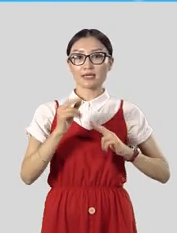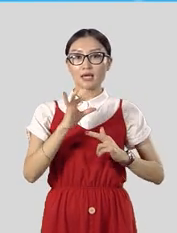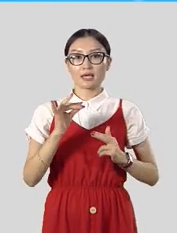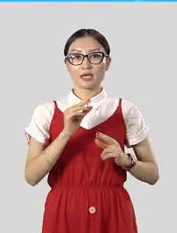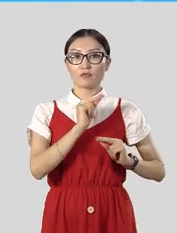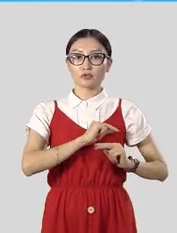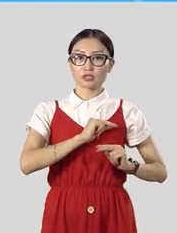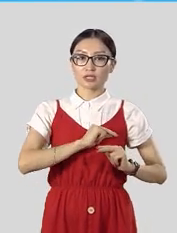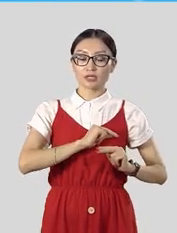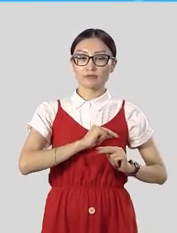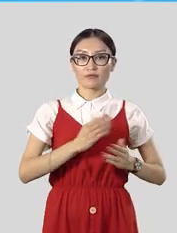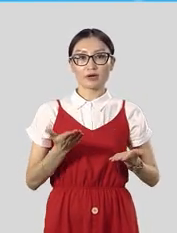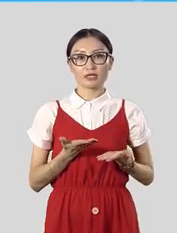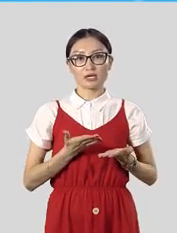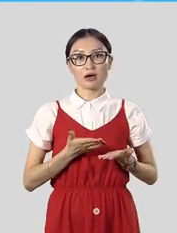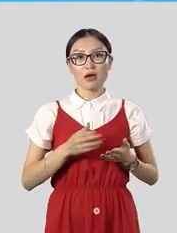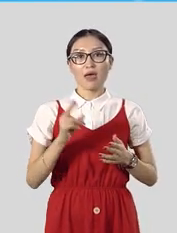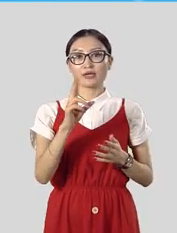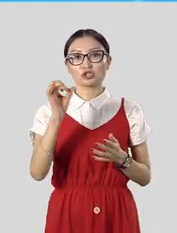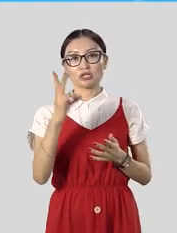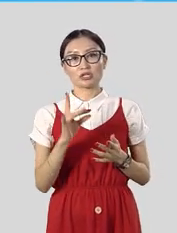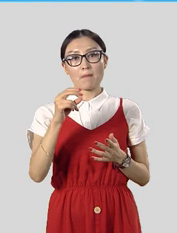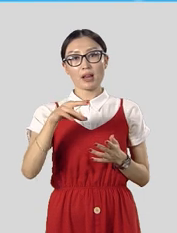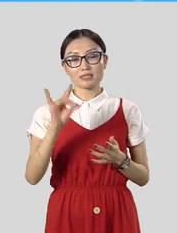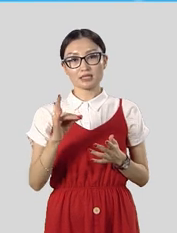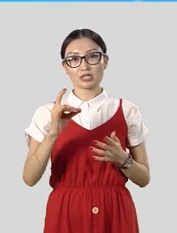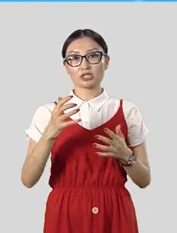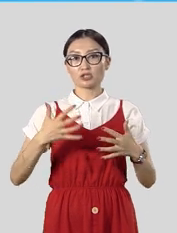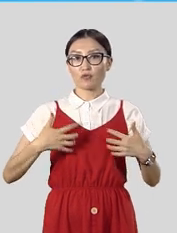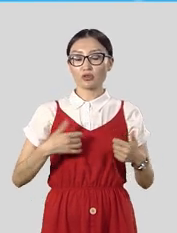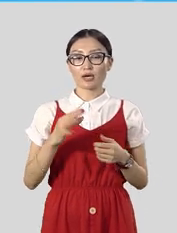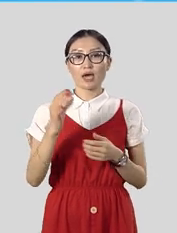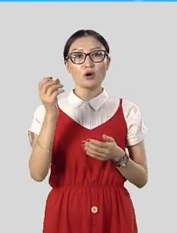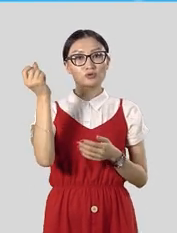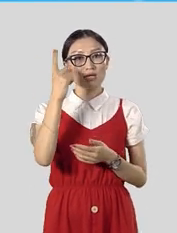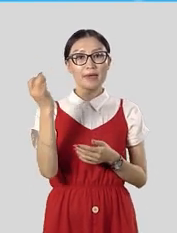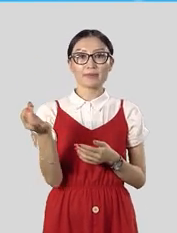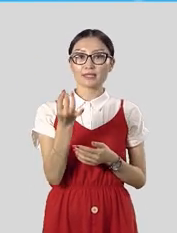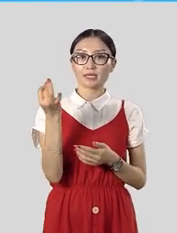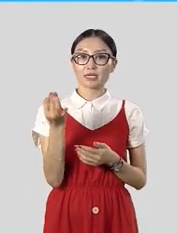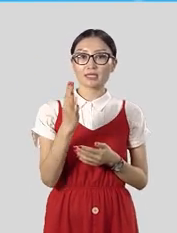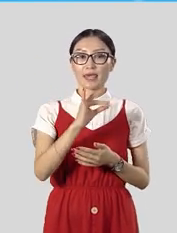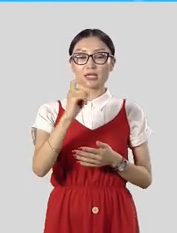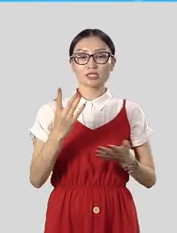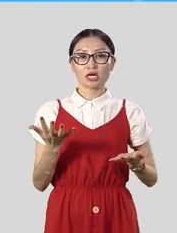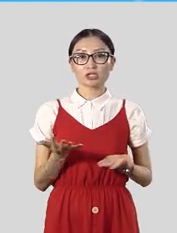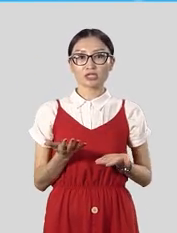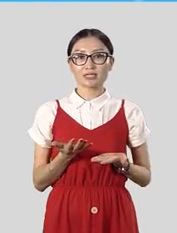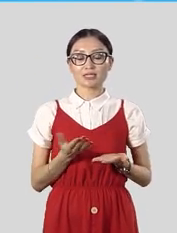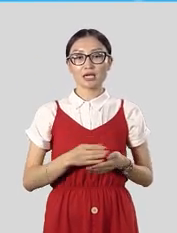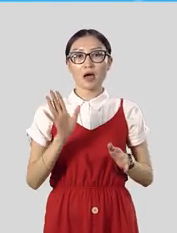и функционирования кишечно-полостных животных. Узнаем интересные факты из жизни